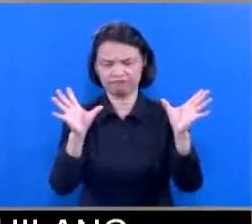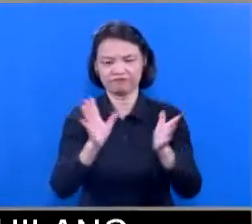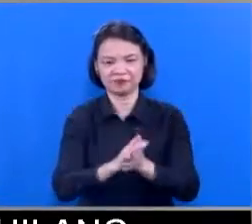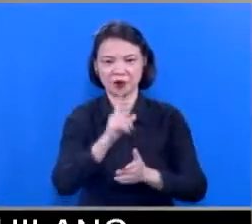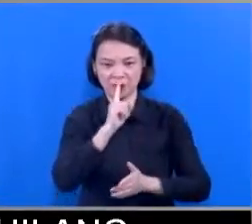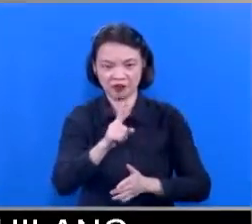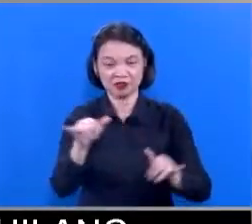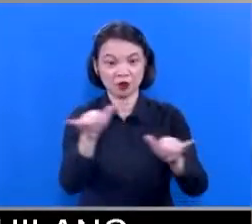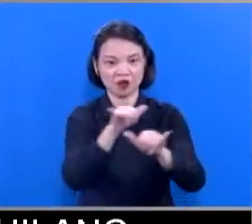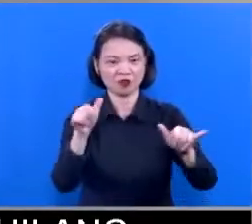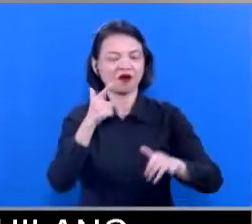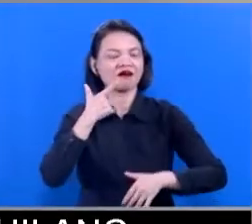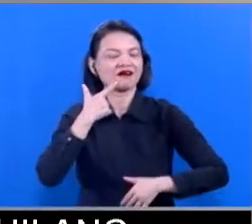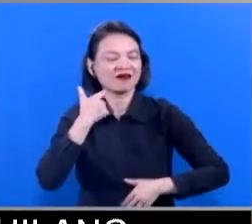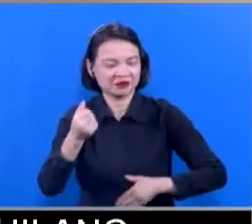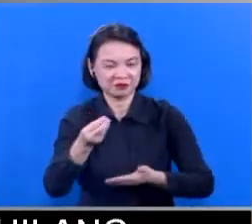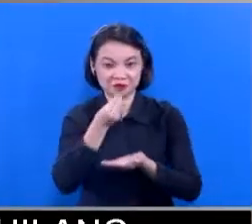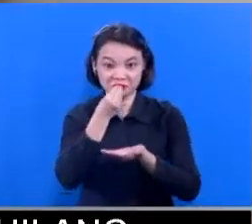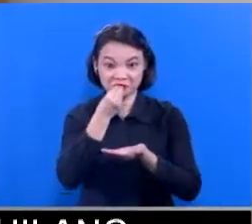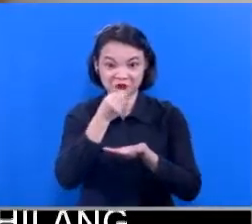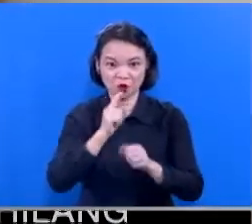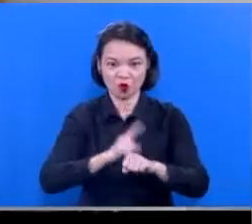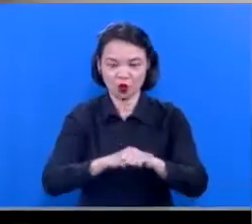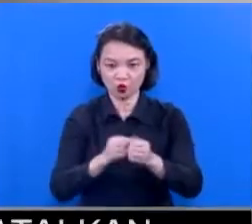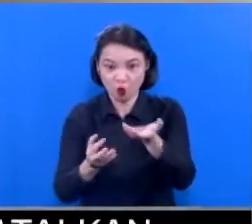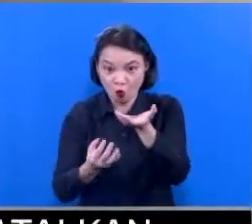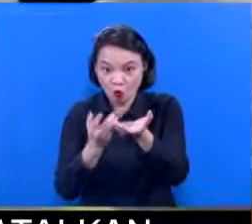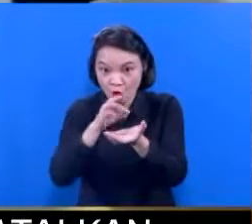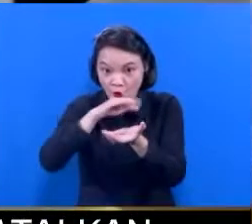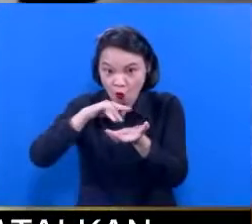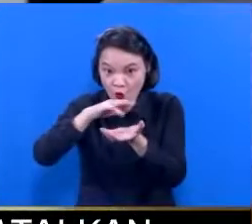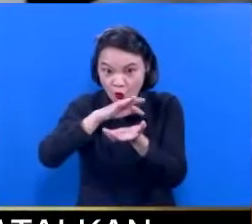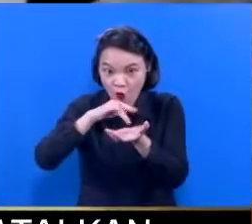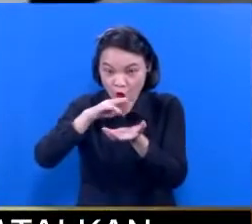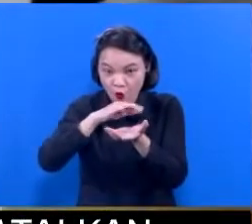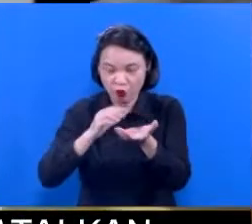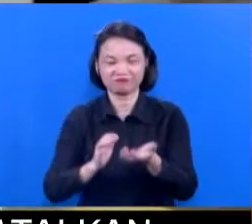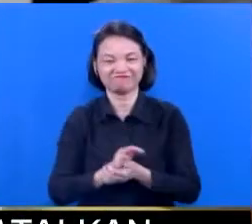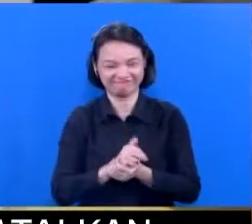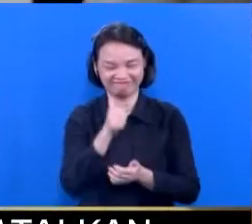sama-sama nikmat disantap selagi hangat. Tim Liputan, CNN Indonesia.